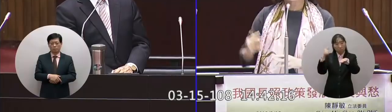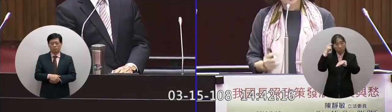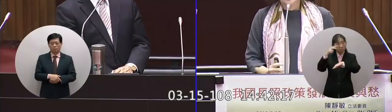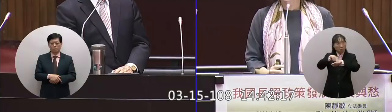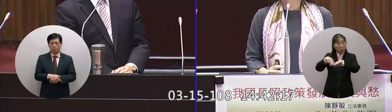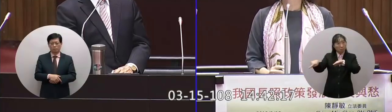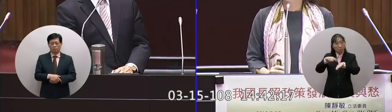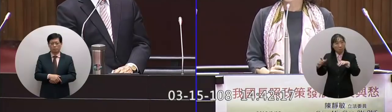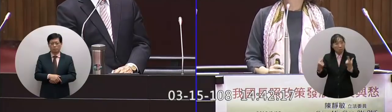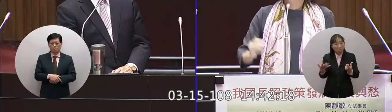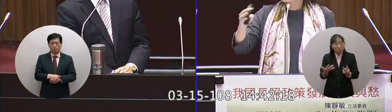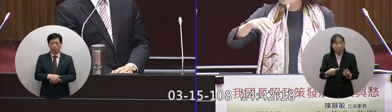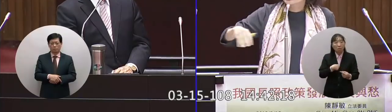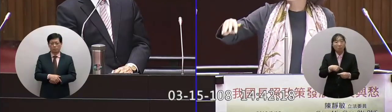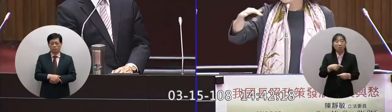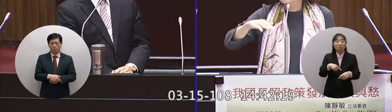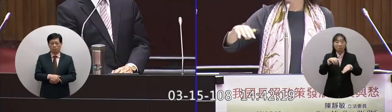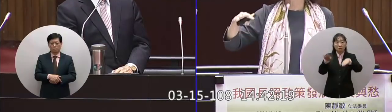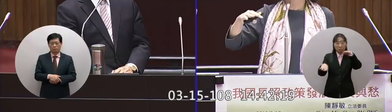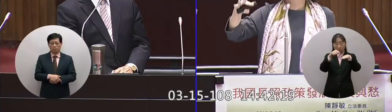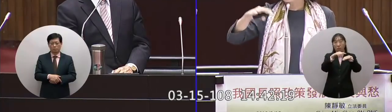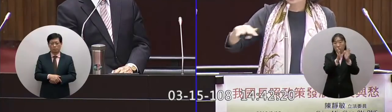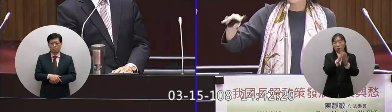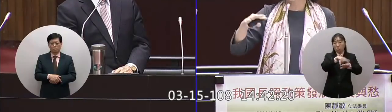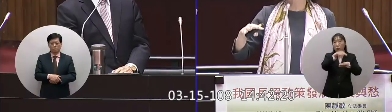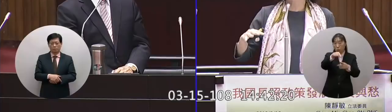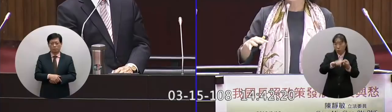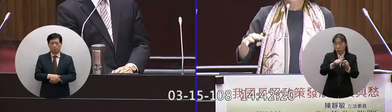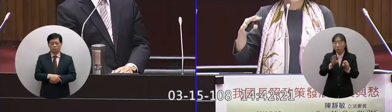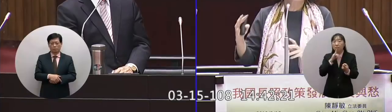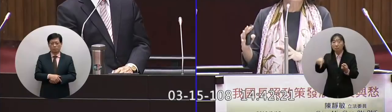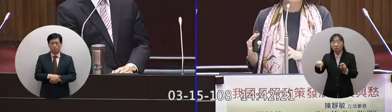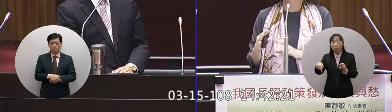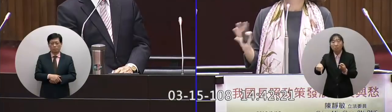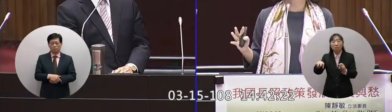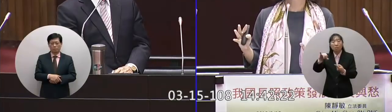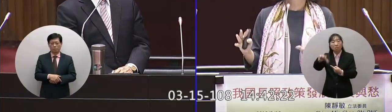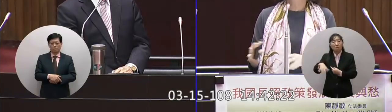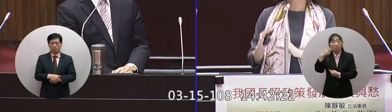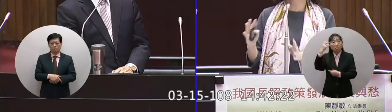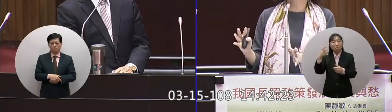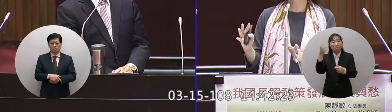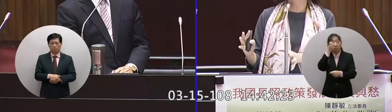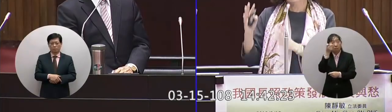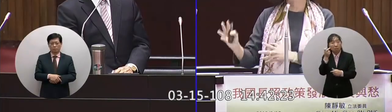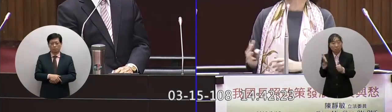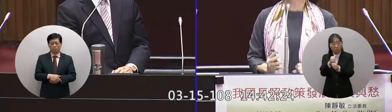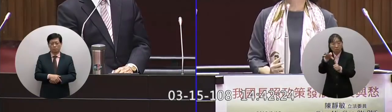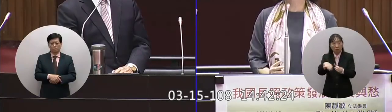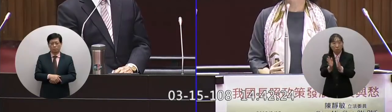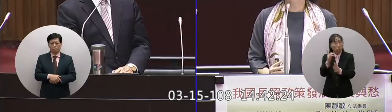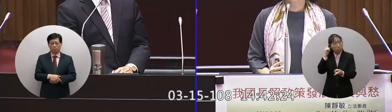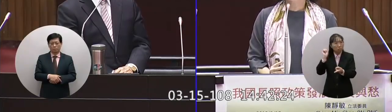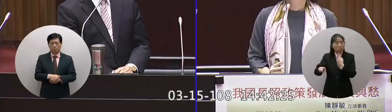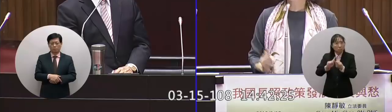上面讲的说对啊对啊都通啊，下面这些地方政府照管中心他们听到的都不通，所以在卡他们的都